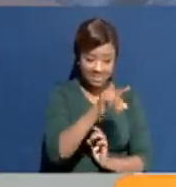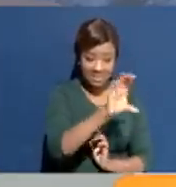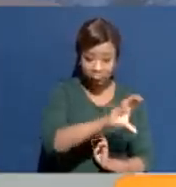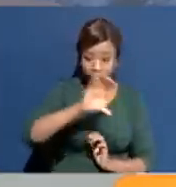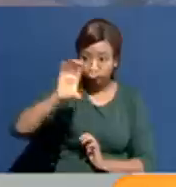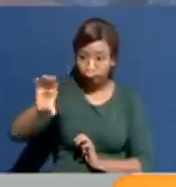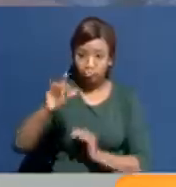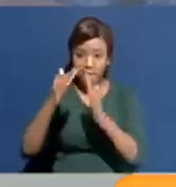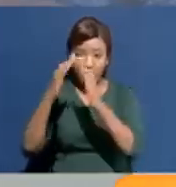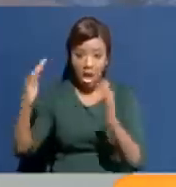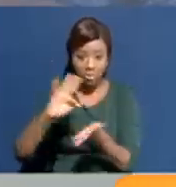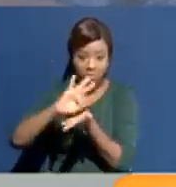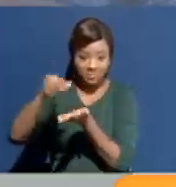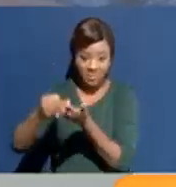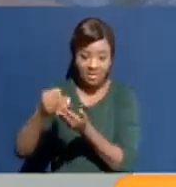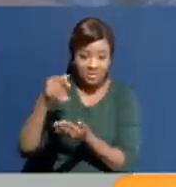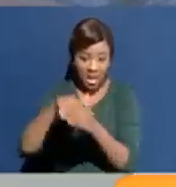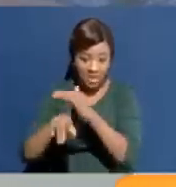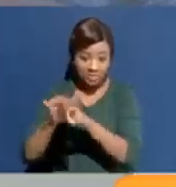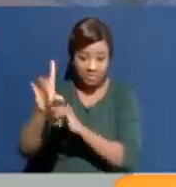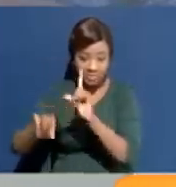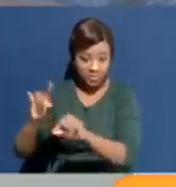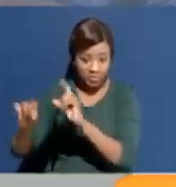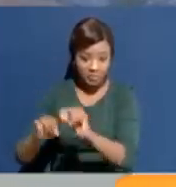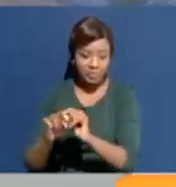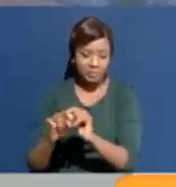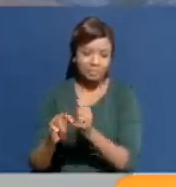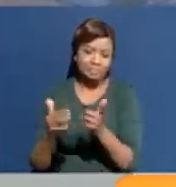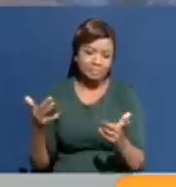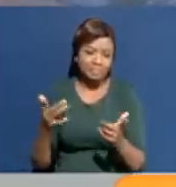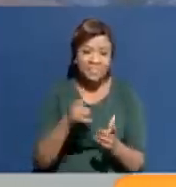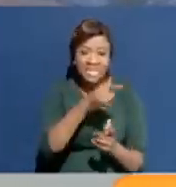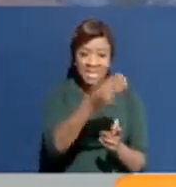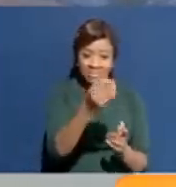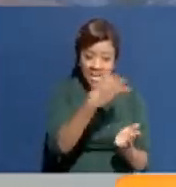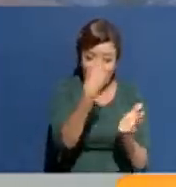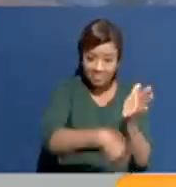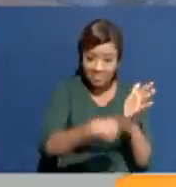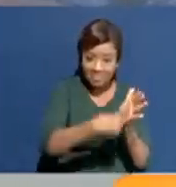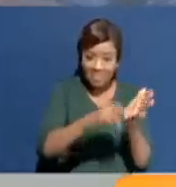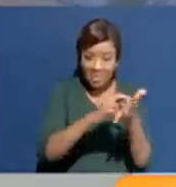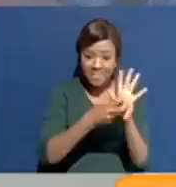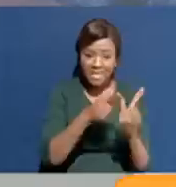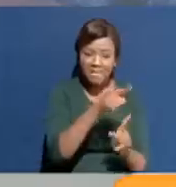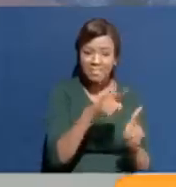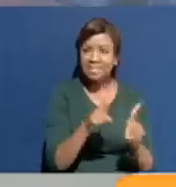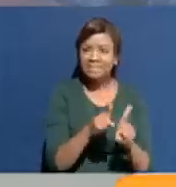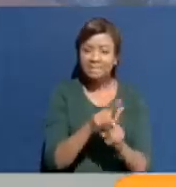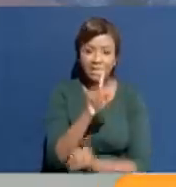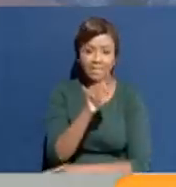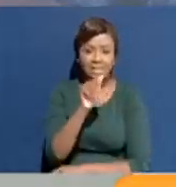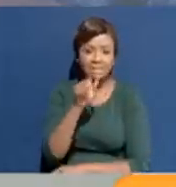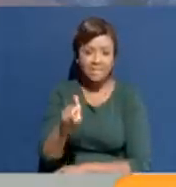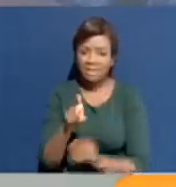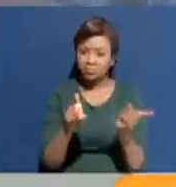ya nyumba kwa bei nafuu. Rais Ruto anasema pesa zitakazokusanywa sio ushuru na kuwa ni walionazo